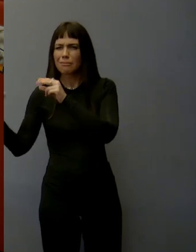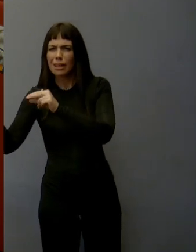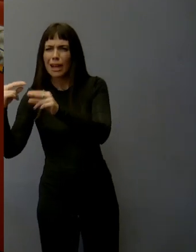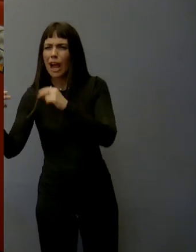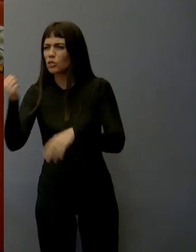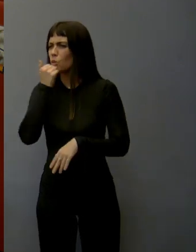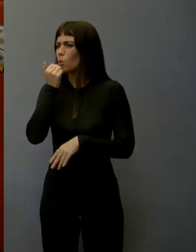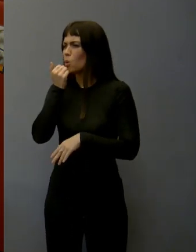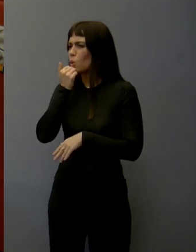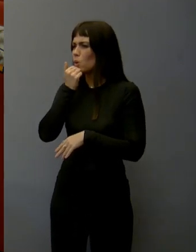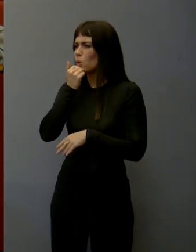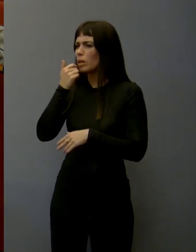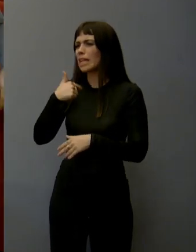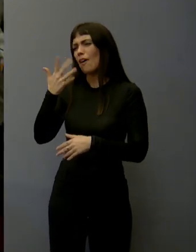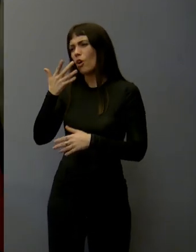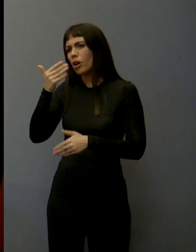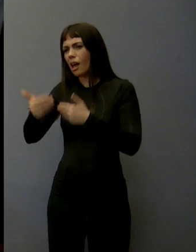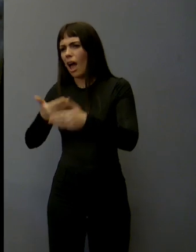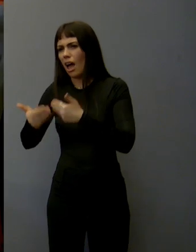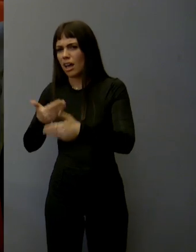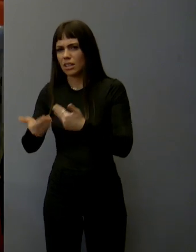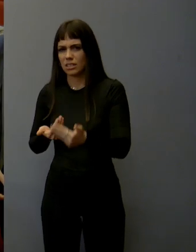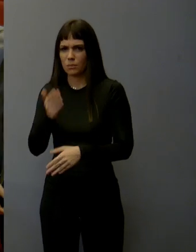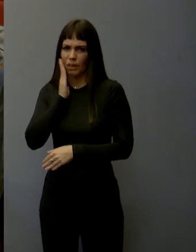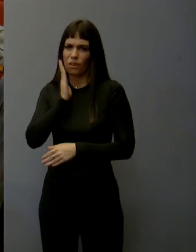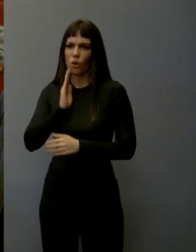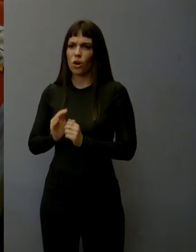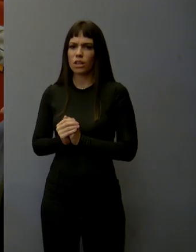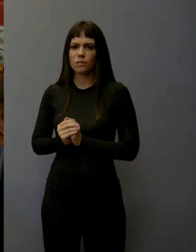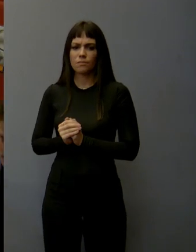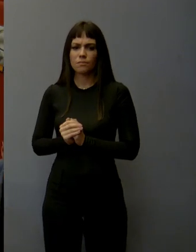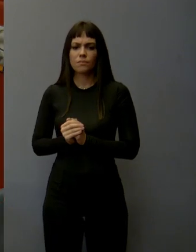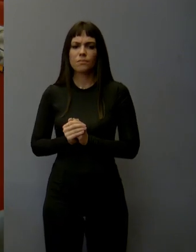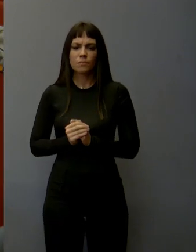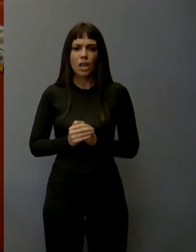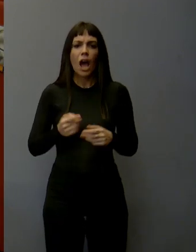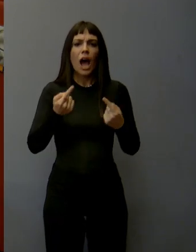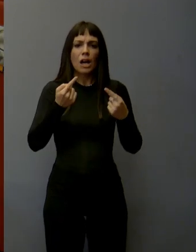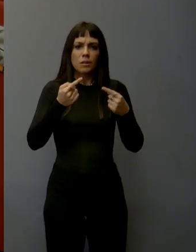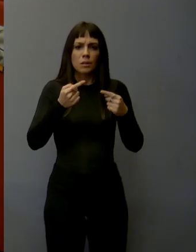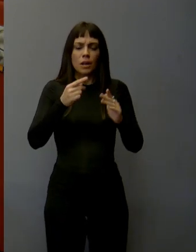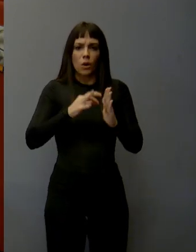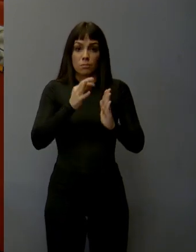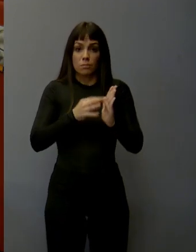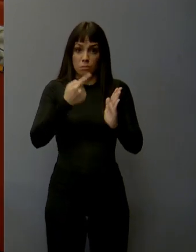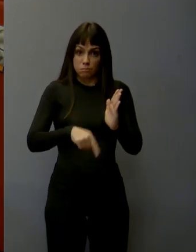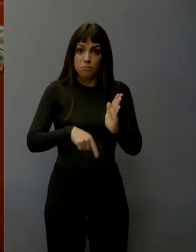scusa Vorrei poter proseguire vediamo per letto